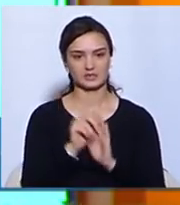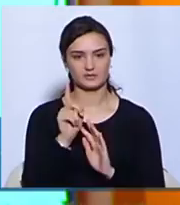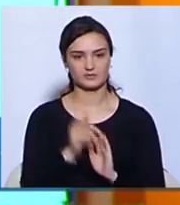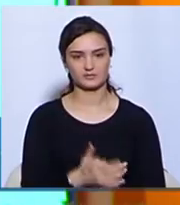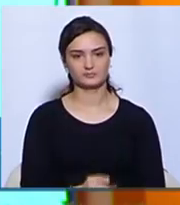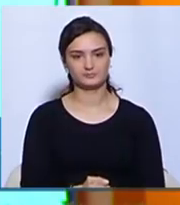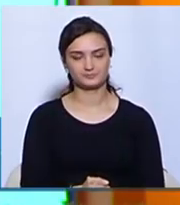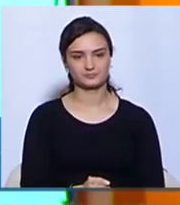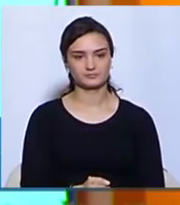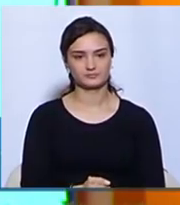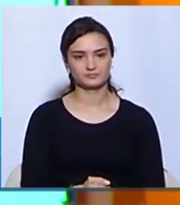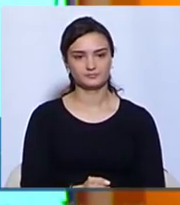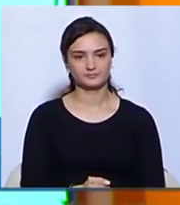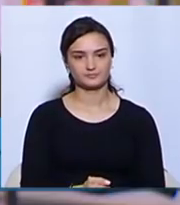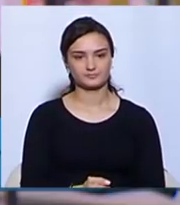დაიწყოს.